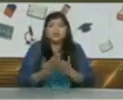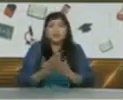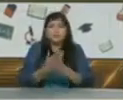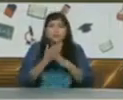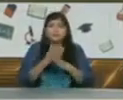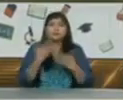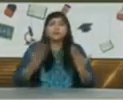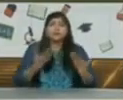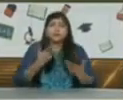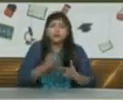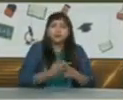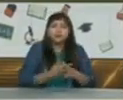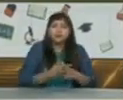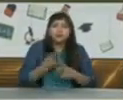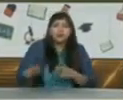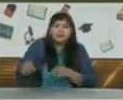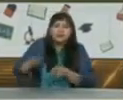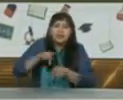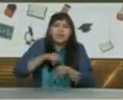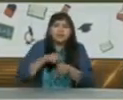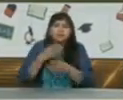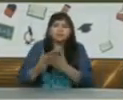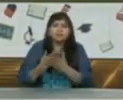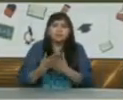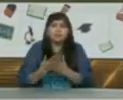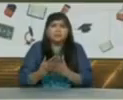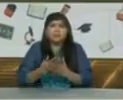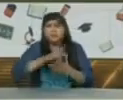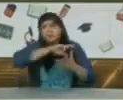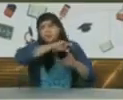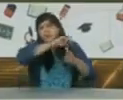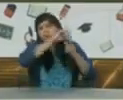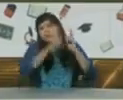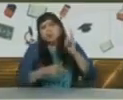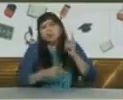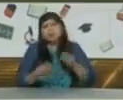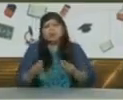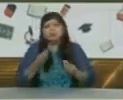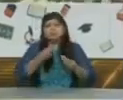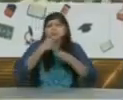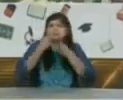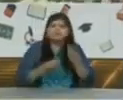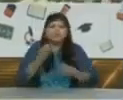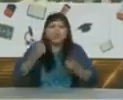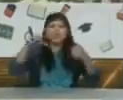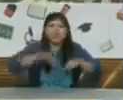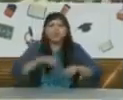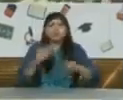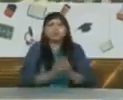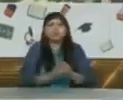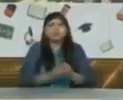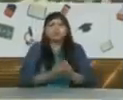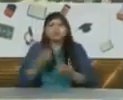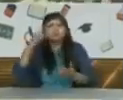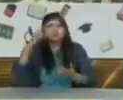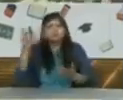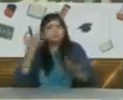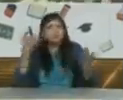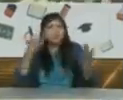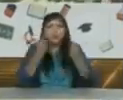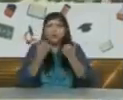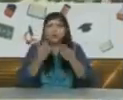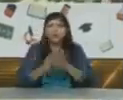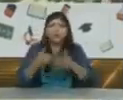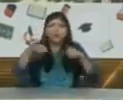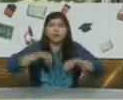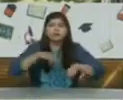चाहिए, नहीं तो वही चीज सारा समय खा जाएगी, पता भी नहीं चलेगा, और